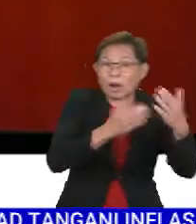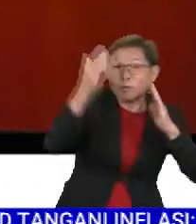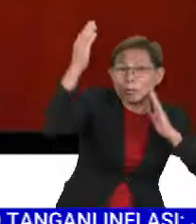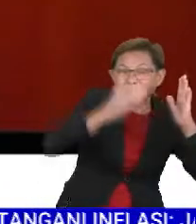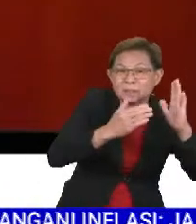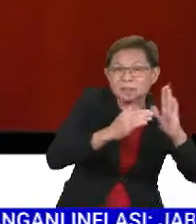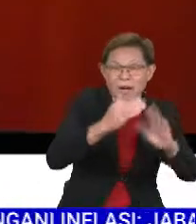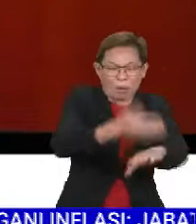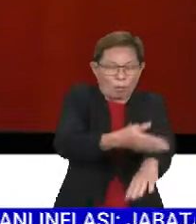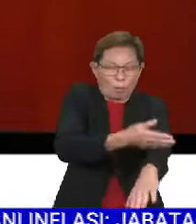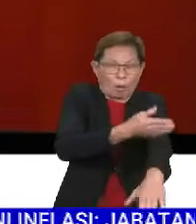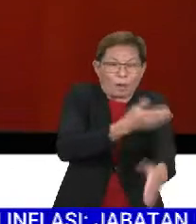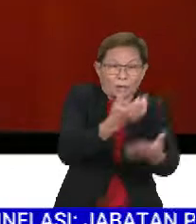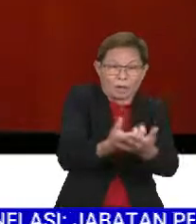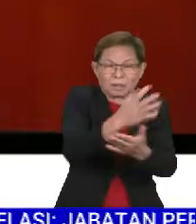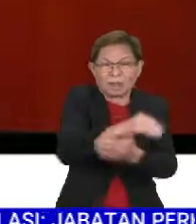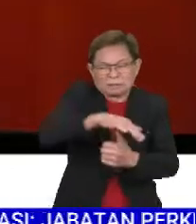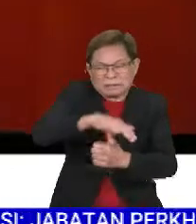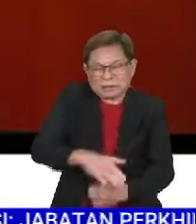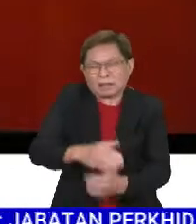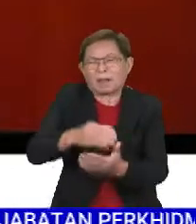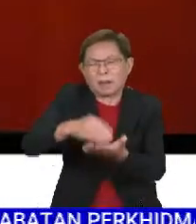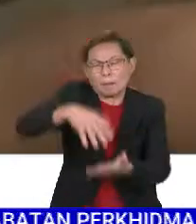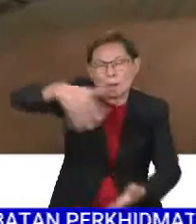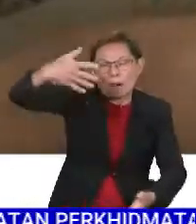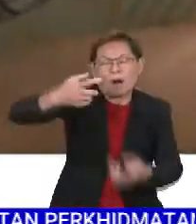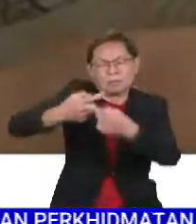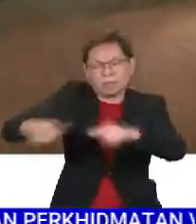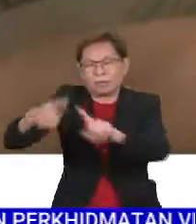ekonomi dan tekanan inflasi yang berbeza daripada Amerika Syarikat.